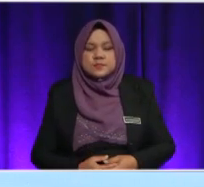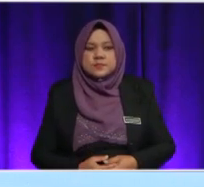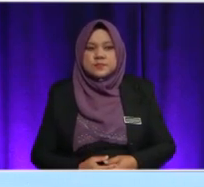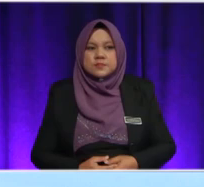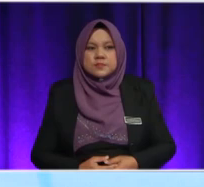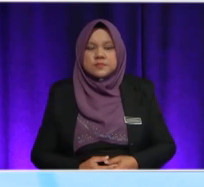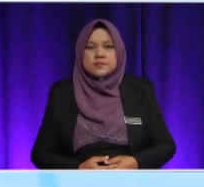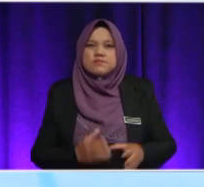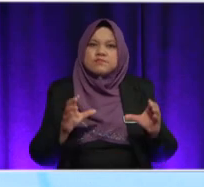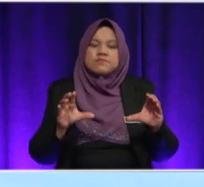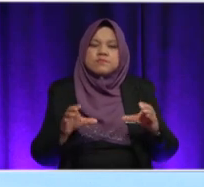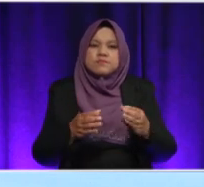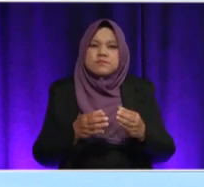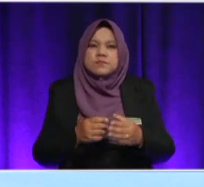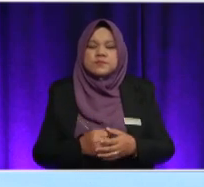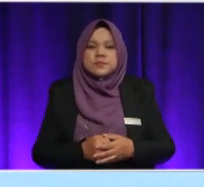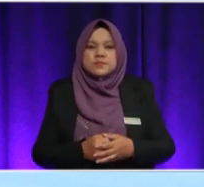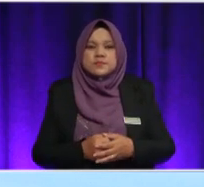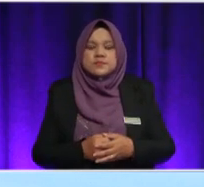manusia dihasilkan